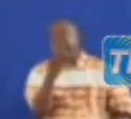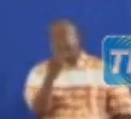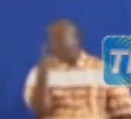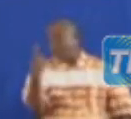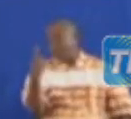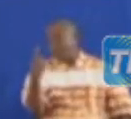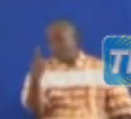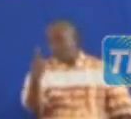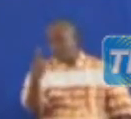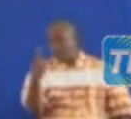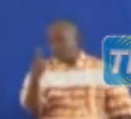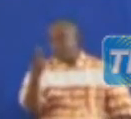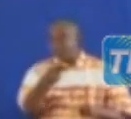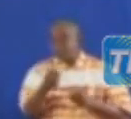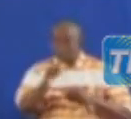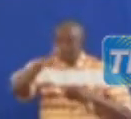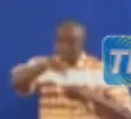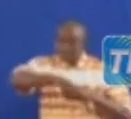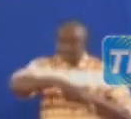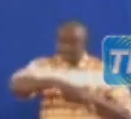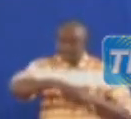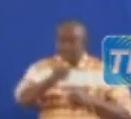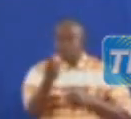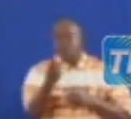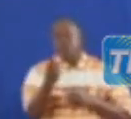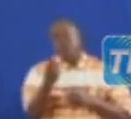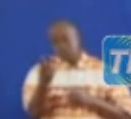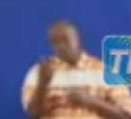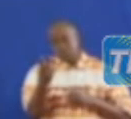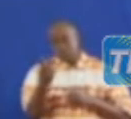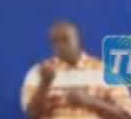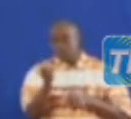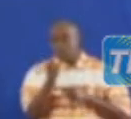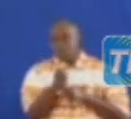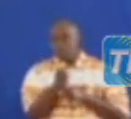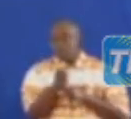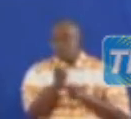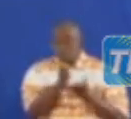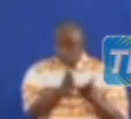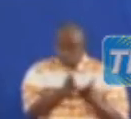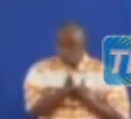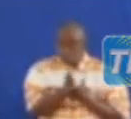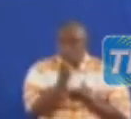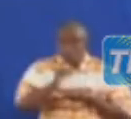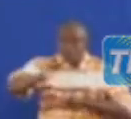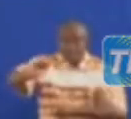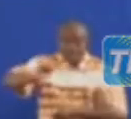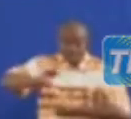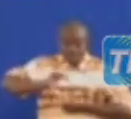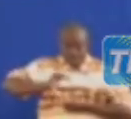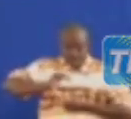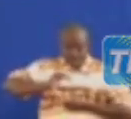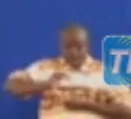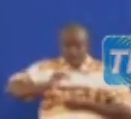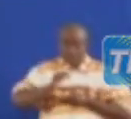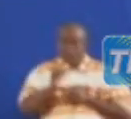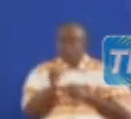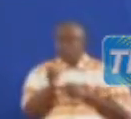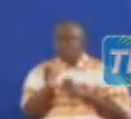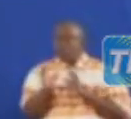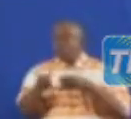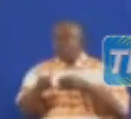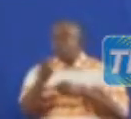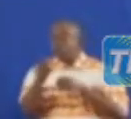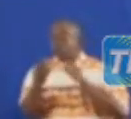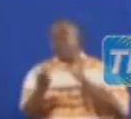644.41 kama katika kiambatisho namba 2, lakini pia bajeti iliyoidhinishwa na fedha zilizopokelewa kwa mafungu